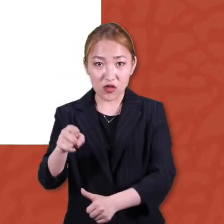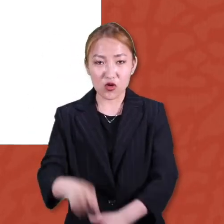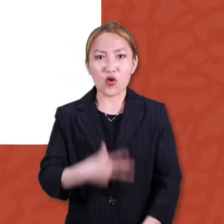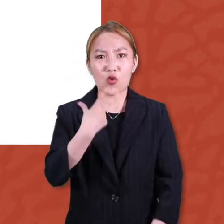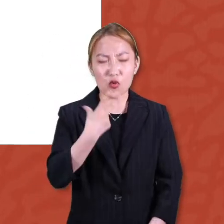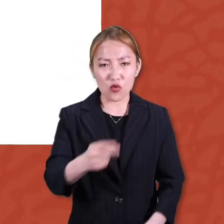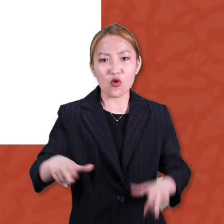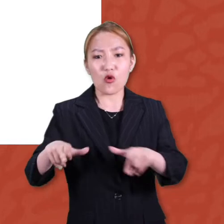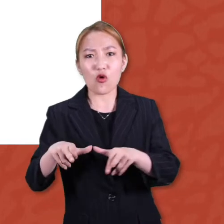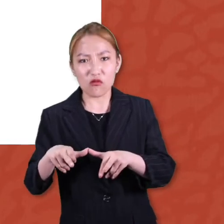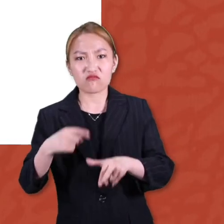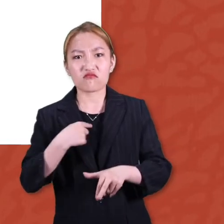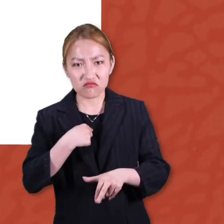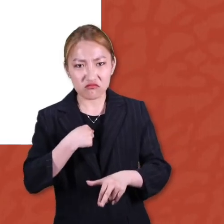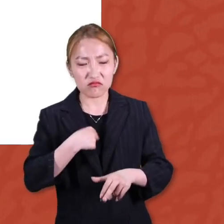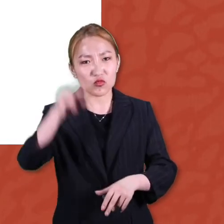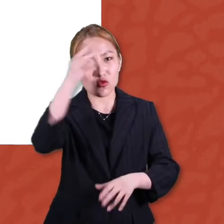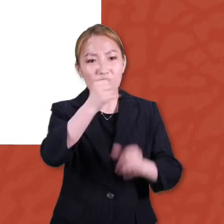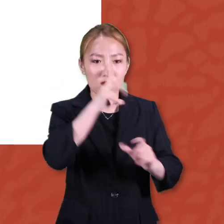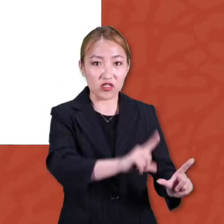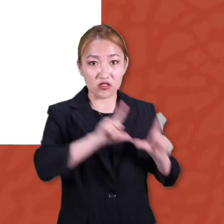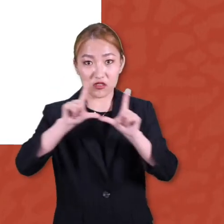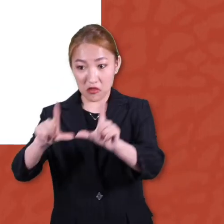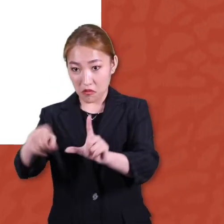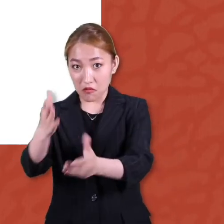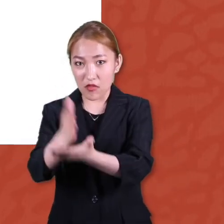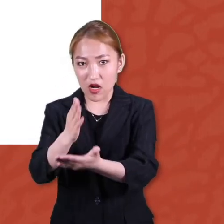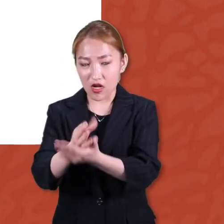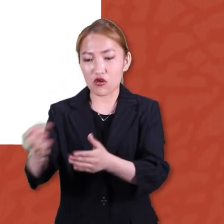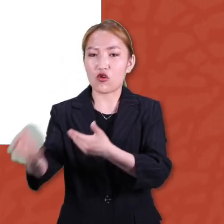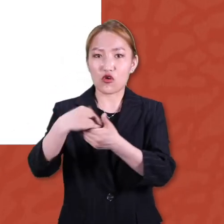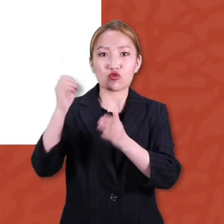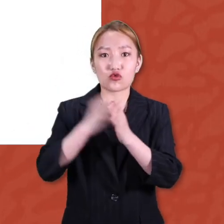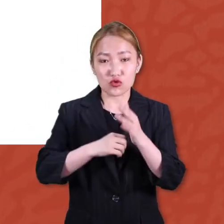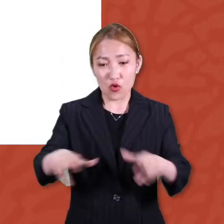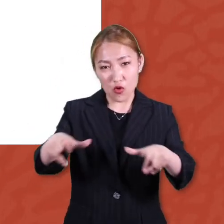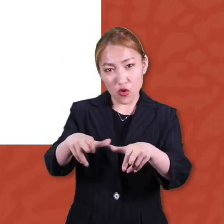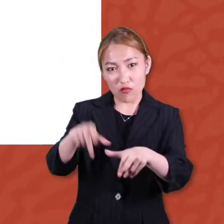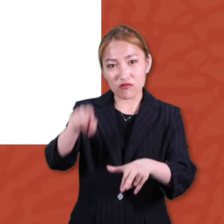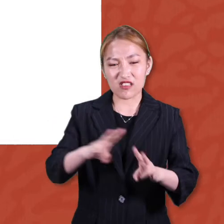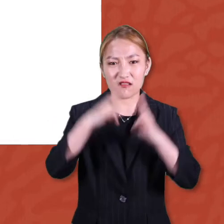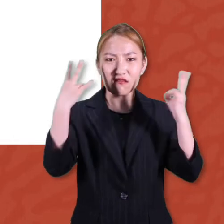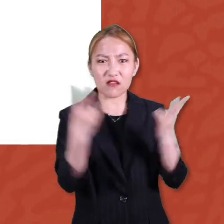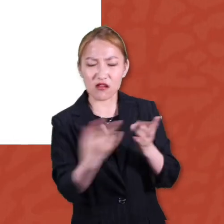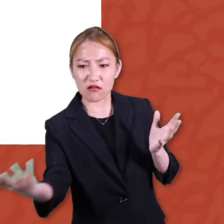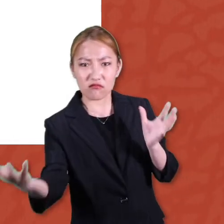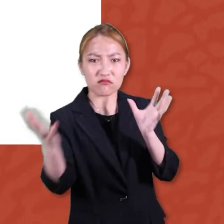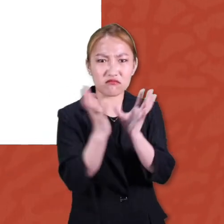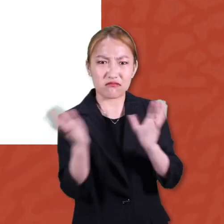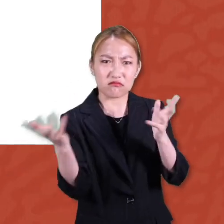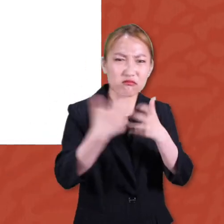гэрчилгээтэй сурагчид хамаарна. Тусгай боловсролын гэржилгээг хөгжлийн бэрхшээлтэй болон нийгэмд үл дасан зохицох